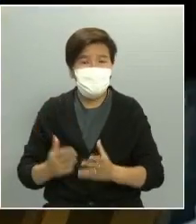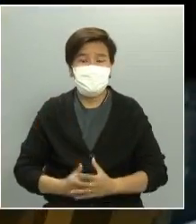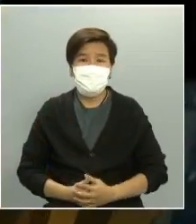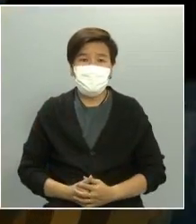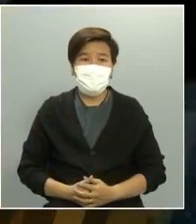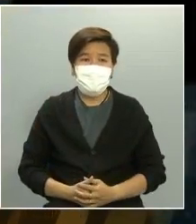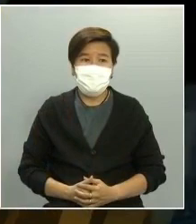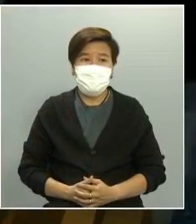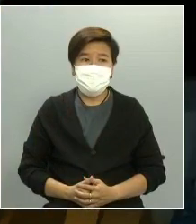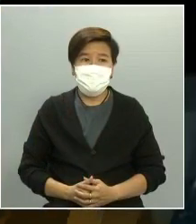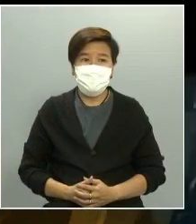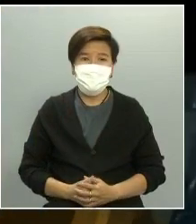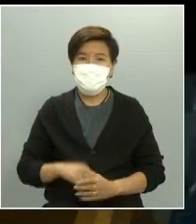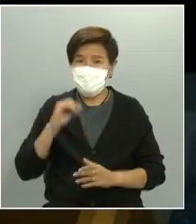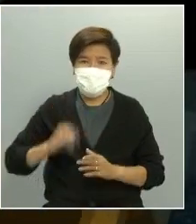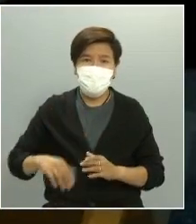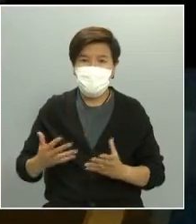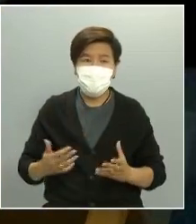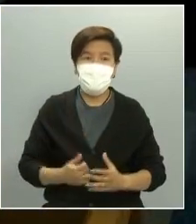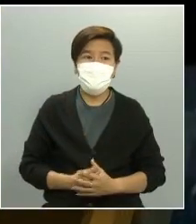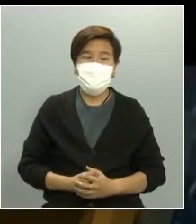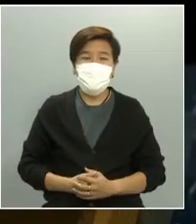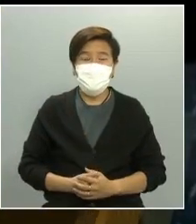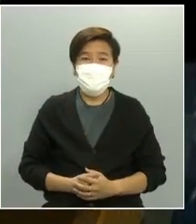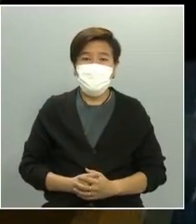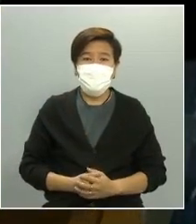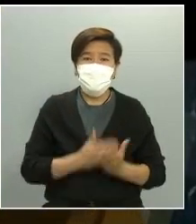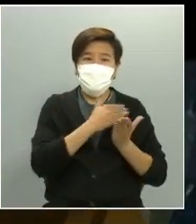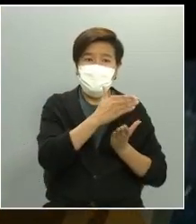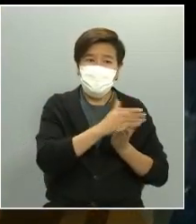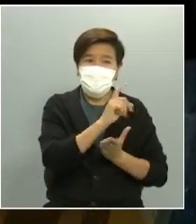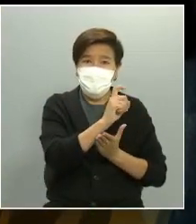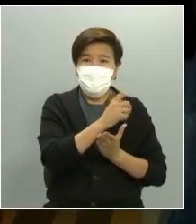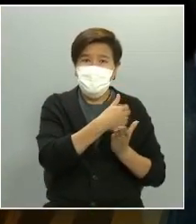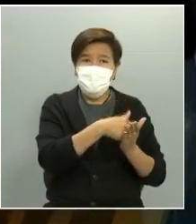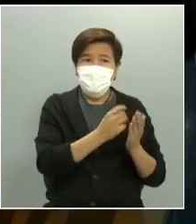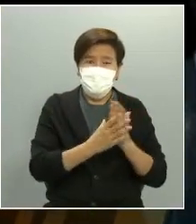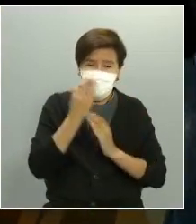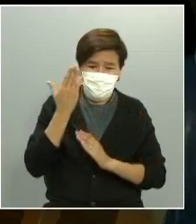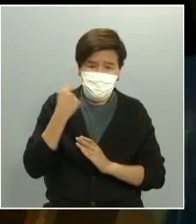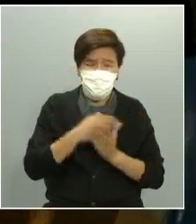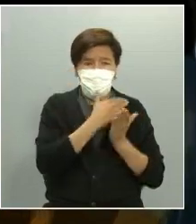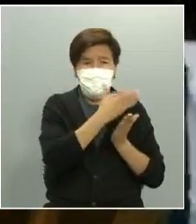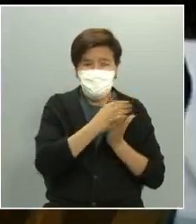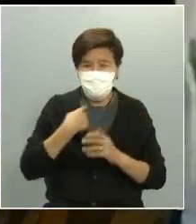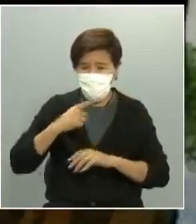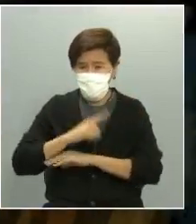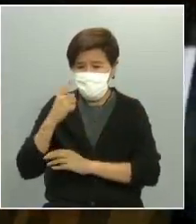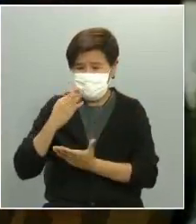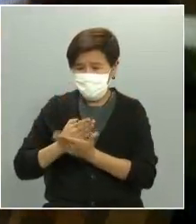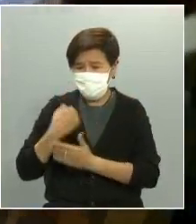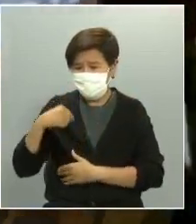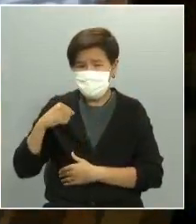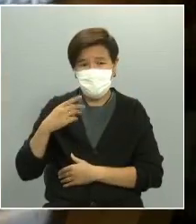ได้รายเล็กรายน้อยมันไม่ผ่านตอนนี้พ่อมันยังไม่ถึงเวลาพยายามจ่ายหนี้สัปดาห์ที่ผ่านมายอดขายของไปเสี้ยมวันติดคอ